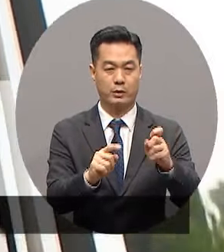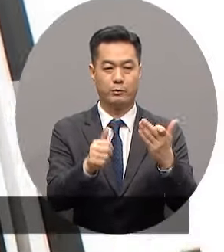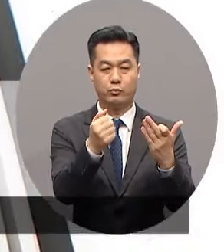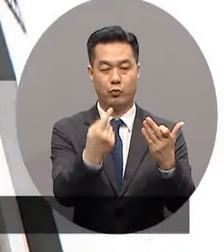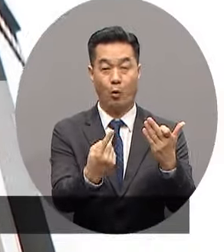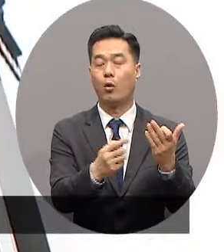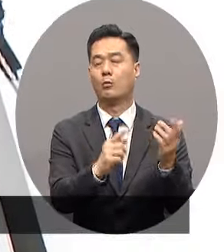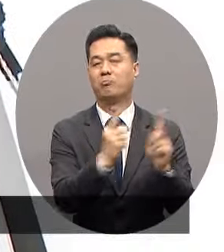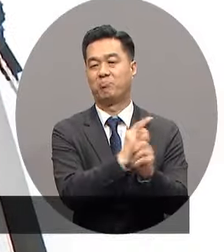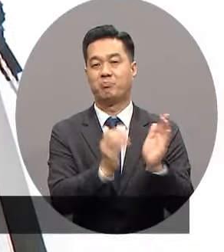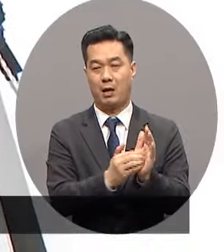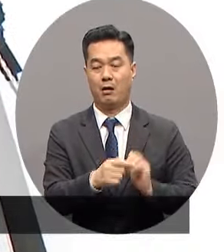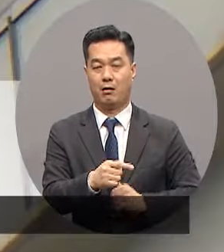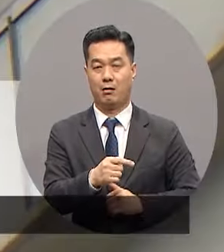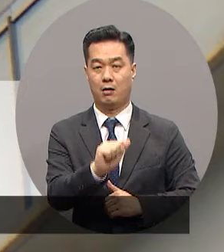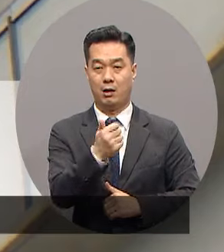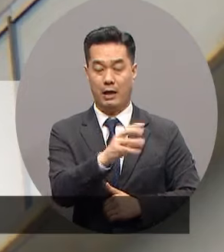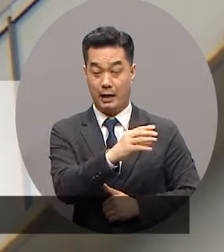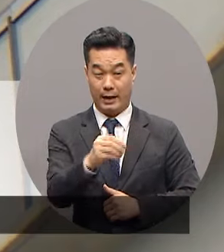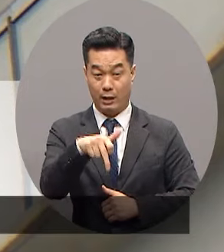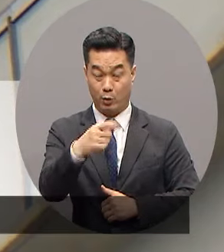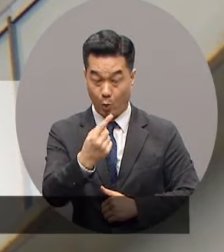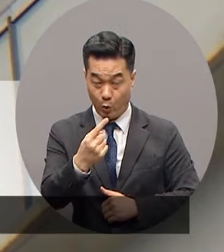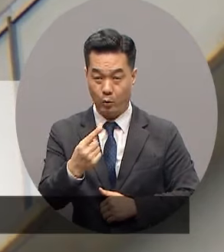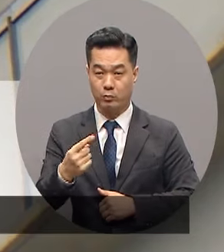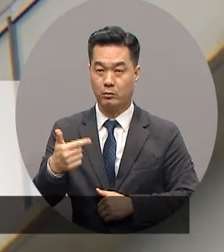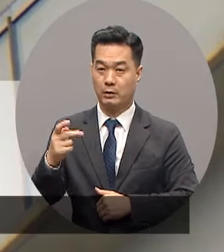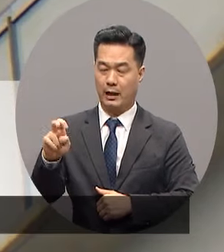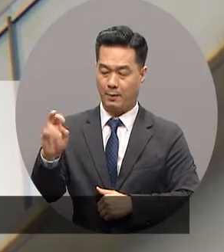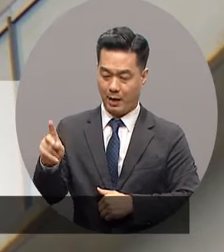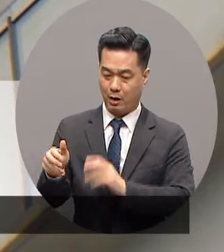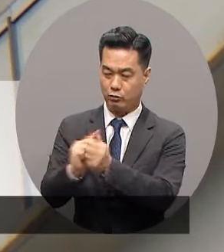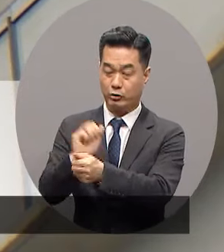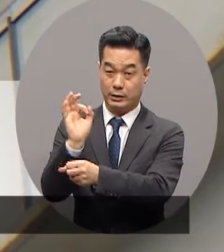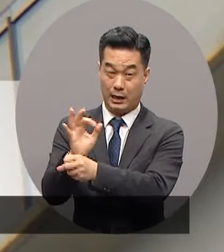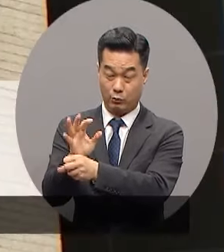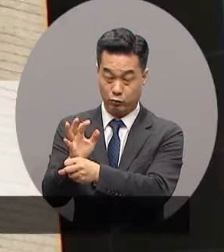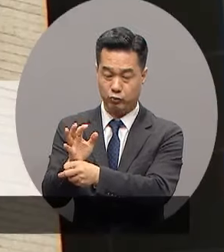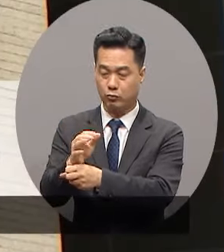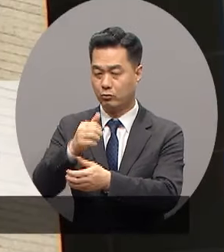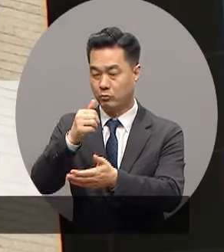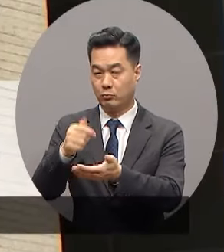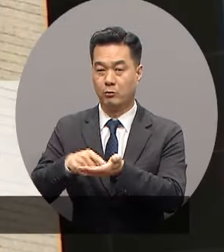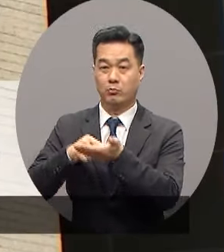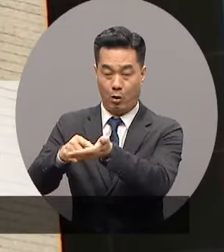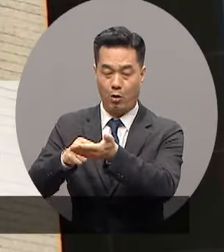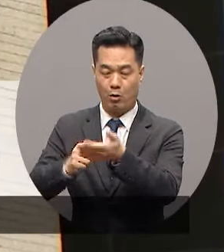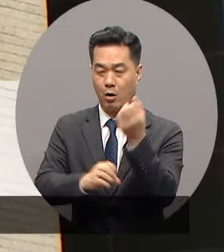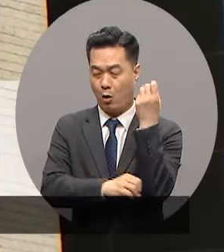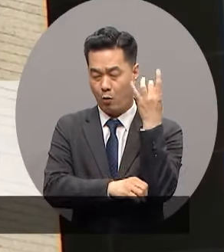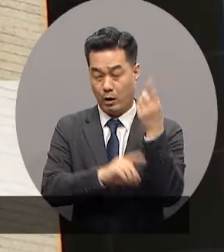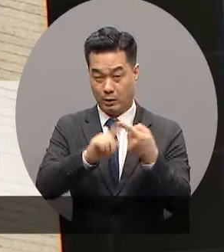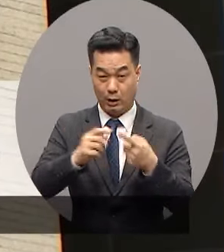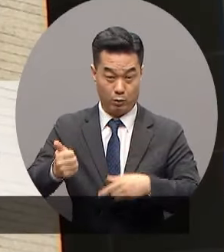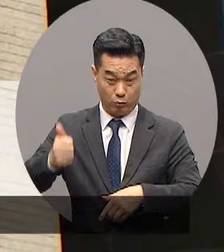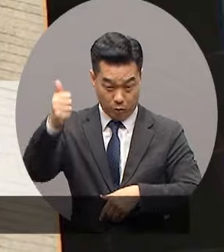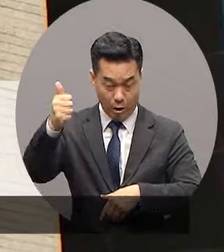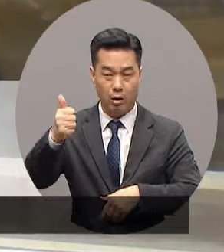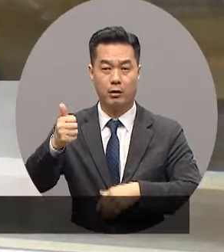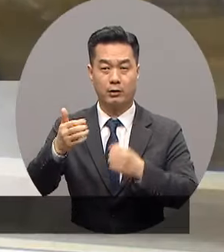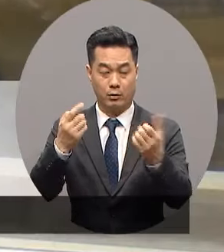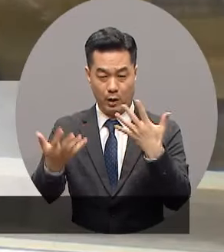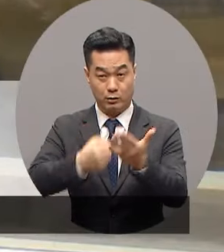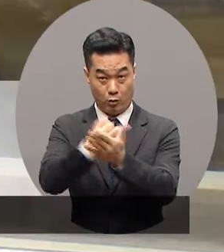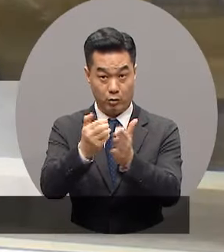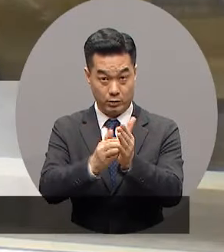4일 한엔코가 남양유업을 상대로 제기한 주식 양도 소송 상고심에서 원고 승소 판결한 원심을 확정했고,